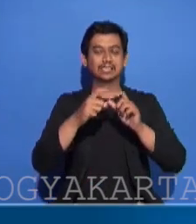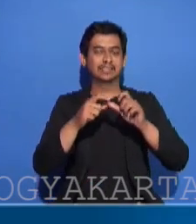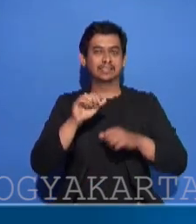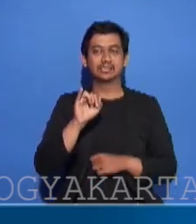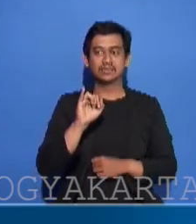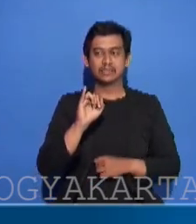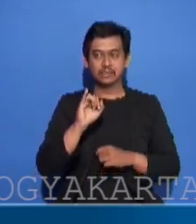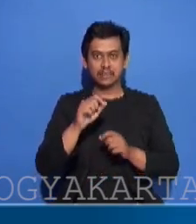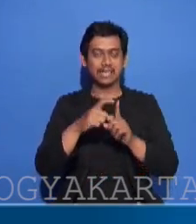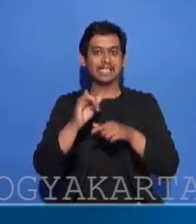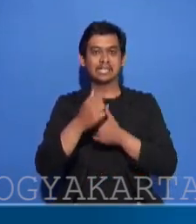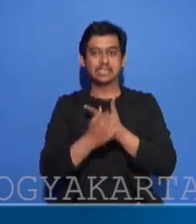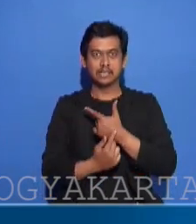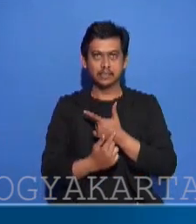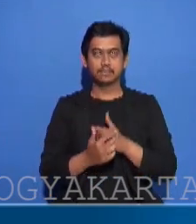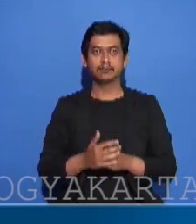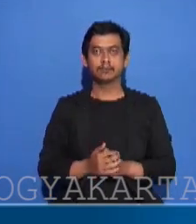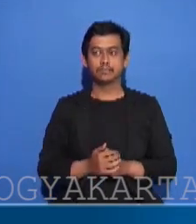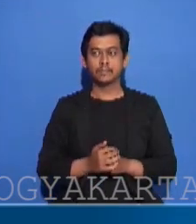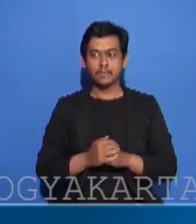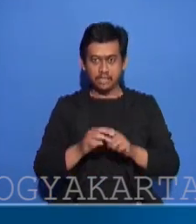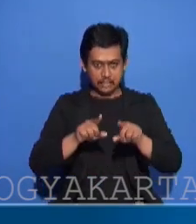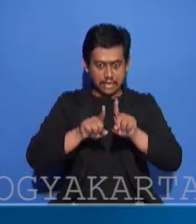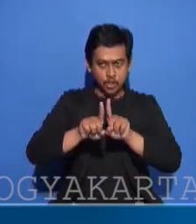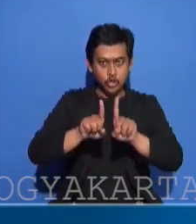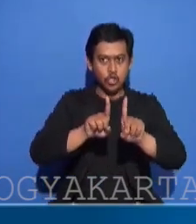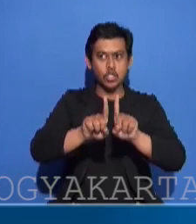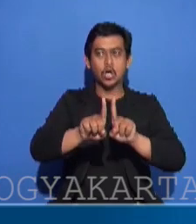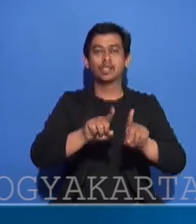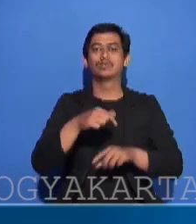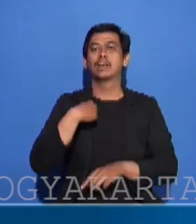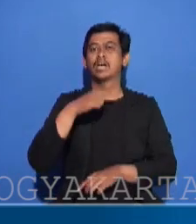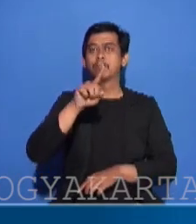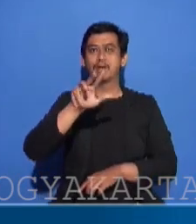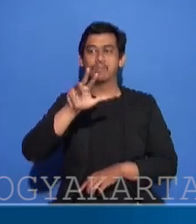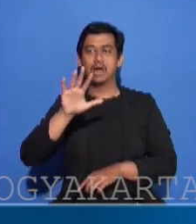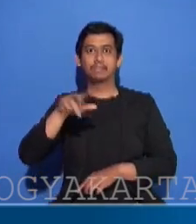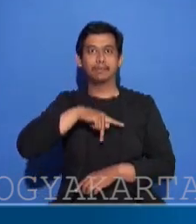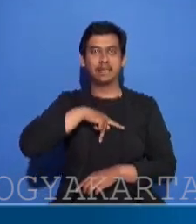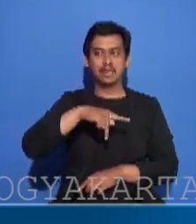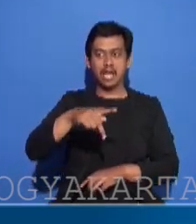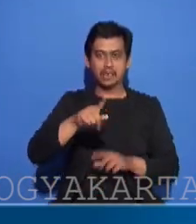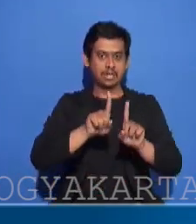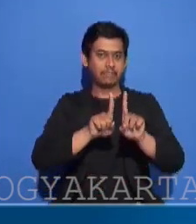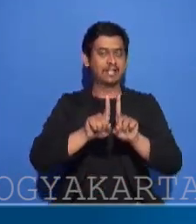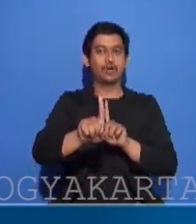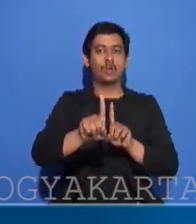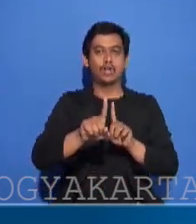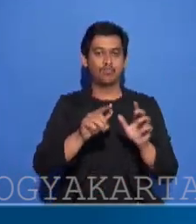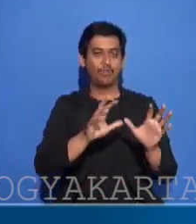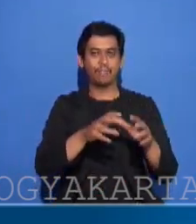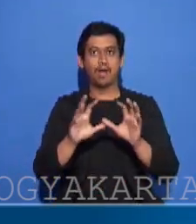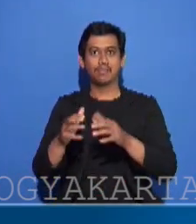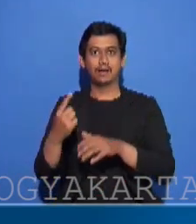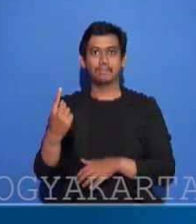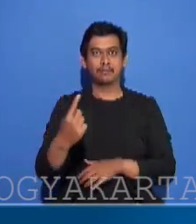Kejurda kali ini diikuti 150 peserta perwakilan dari 5 Kontingen pasti kabupaten kota se DIY melombakan